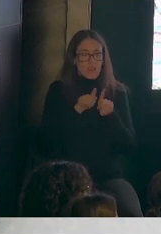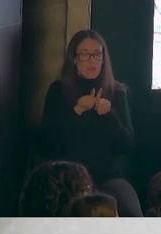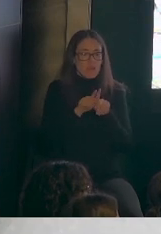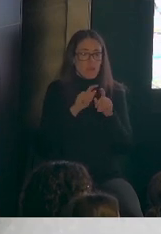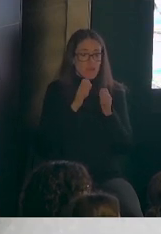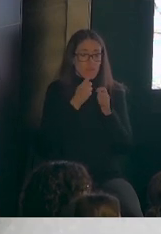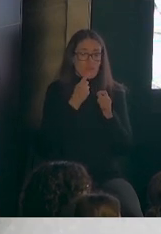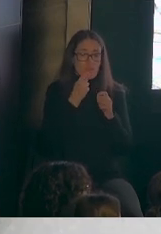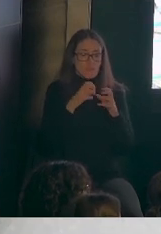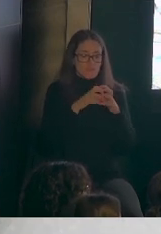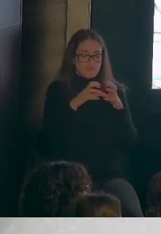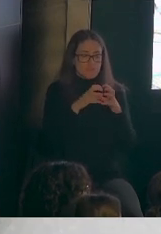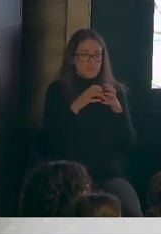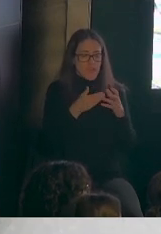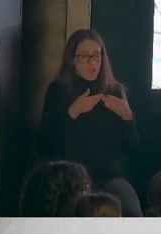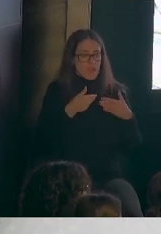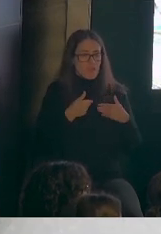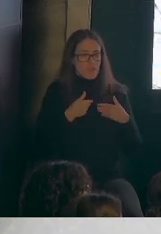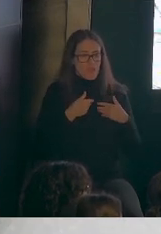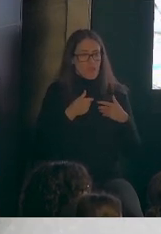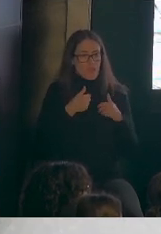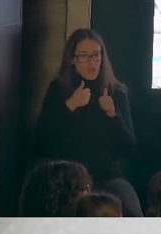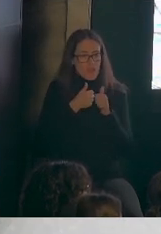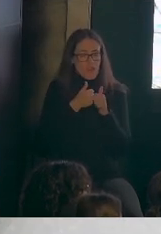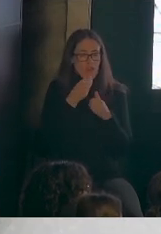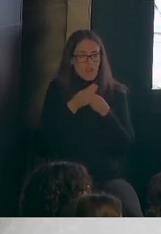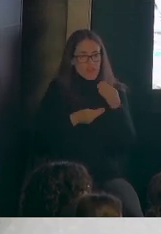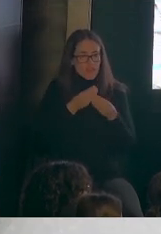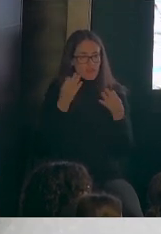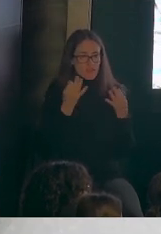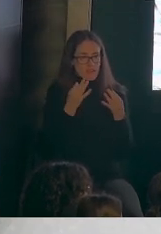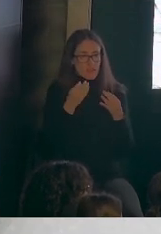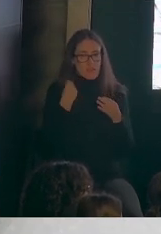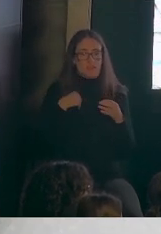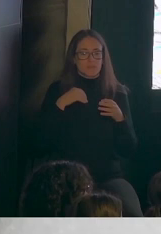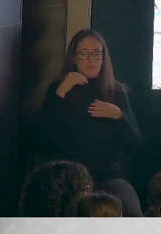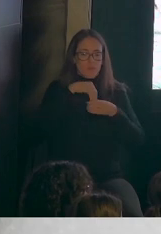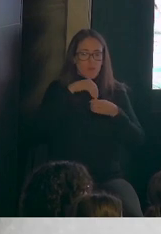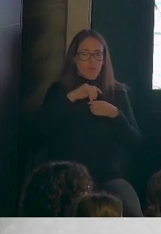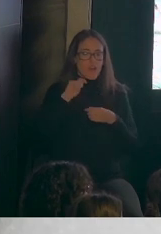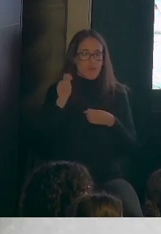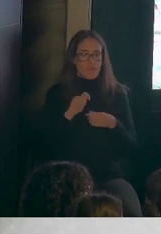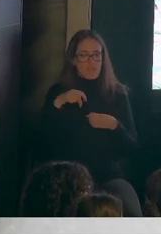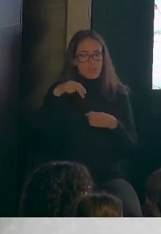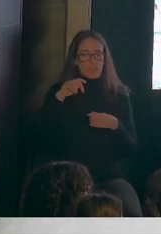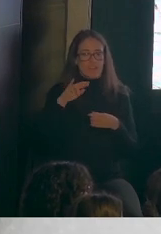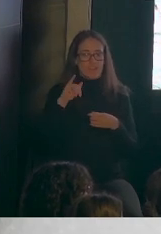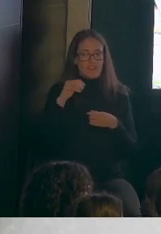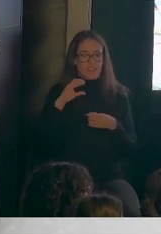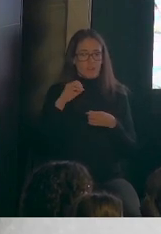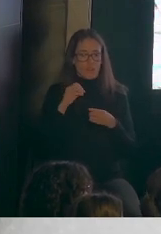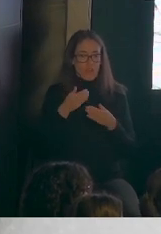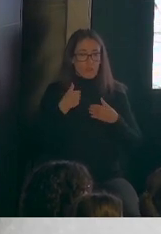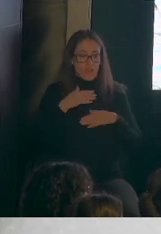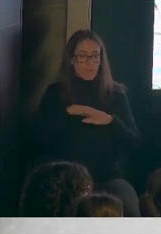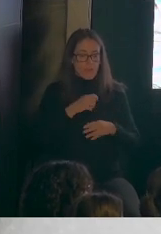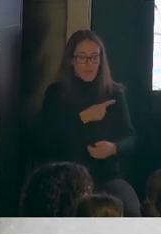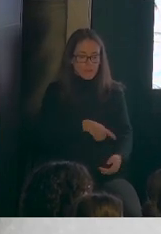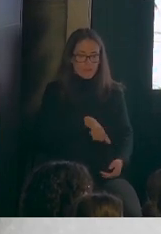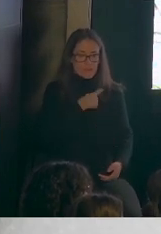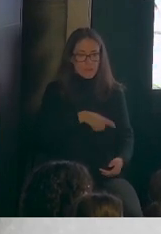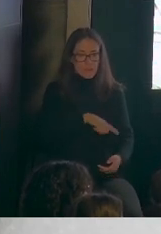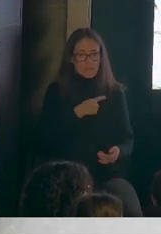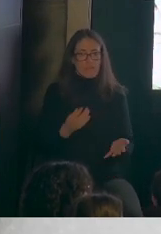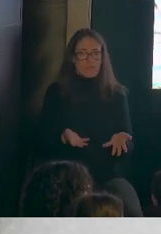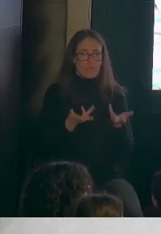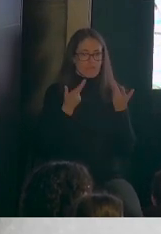nítric, que l'òxid nítric és superbeneficiós pel cos perquè fa que la circulació sigui molt més fluida.